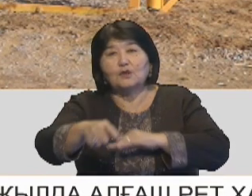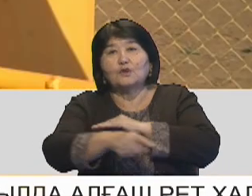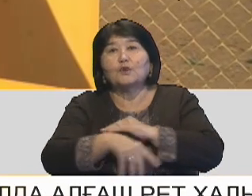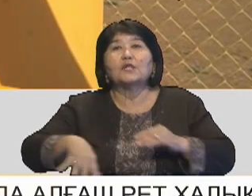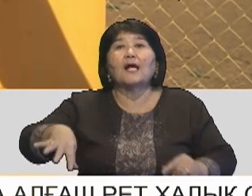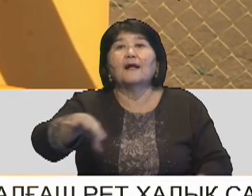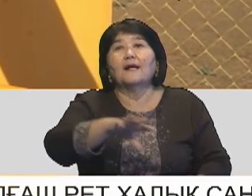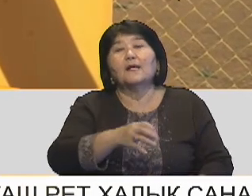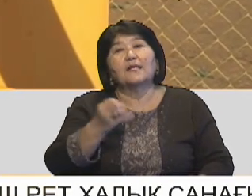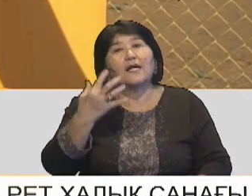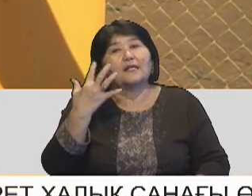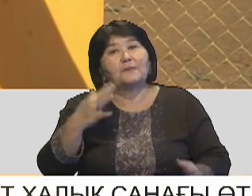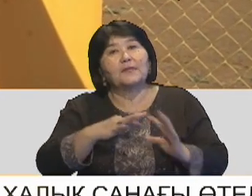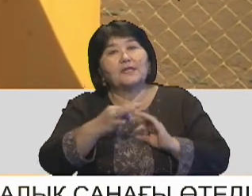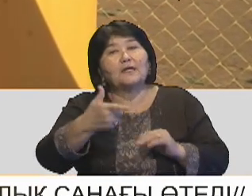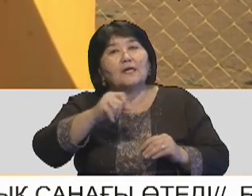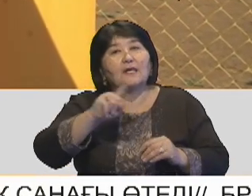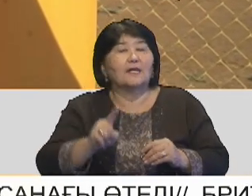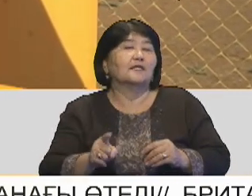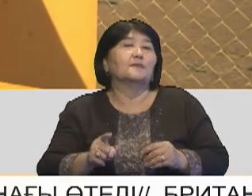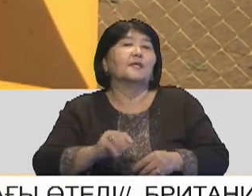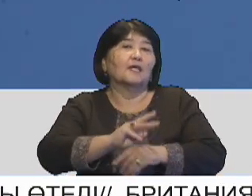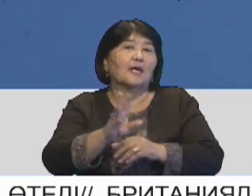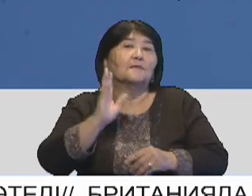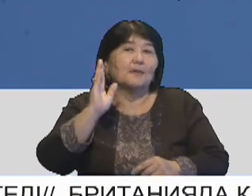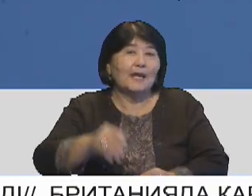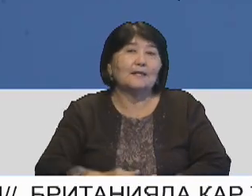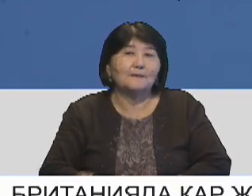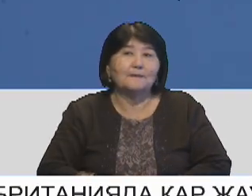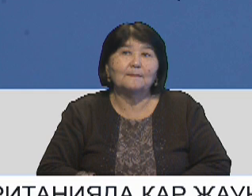аймағымызда тағы 5 елді мекен көгілдір отынмен қамтылмақ.